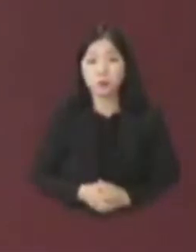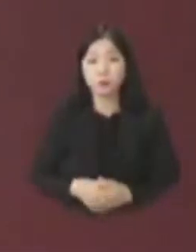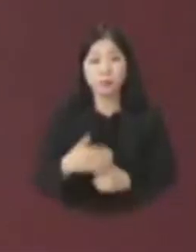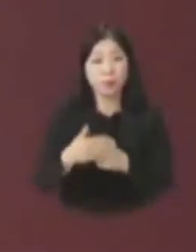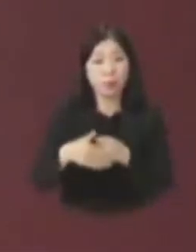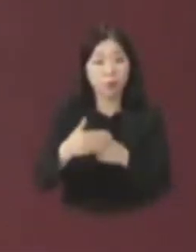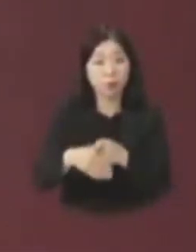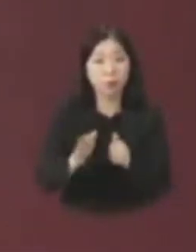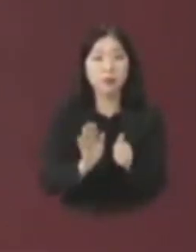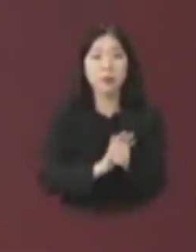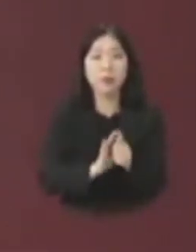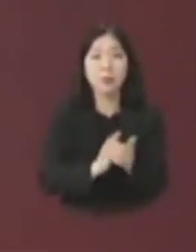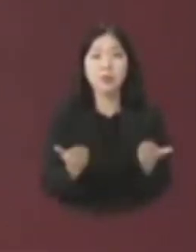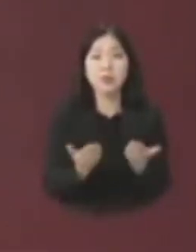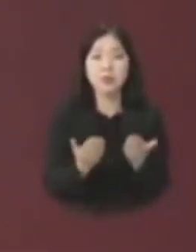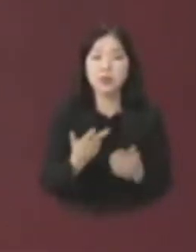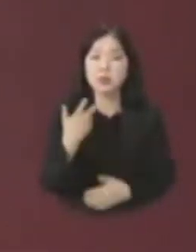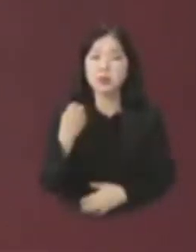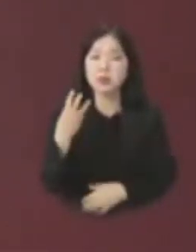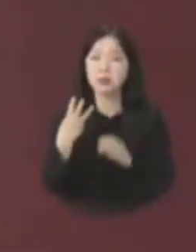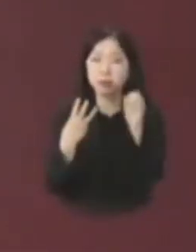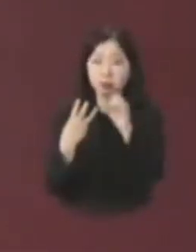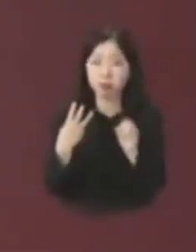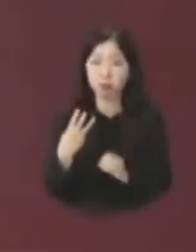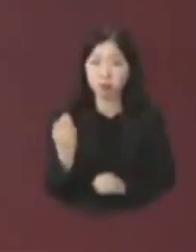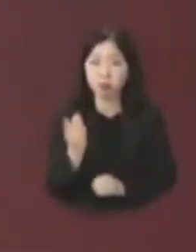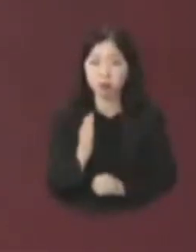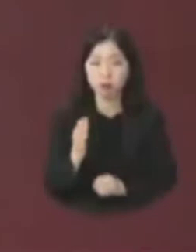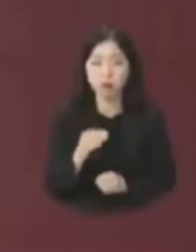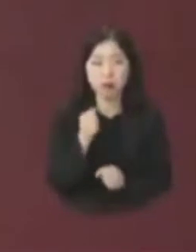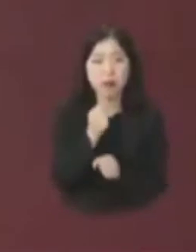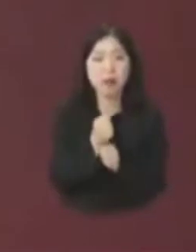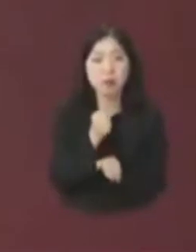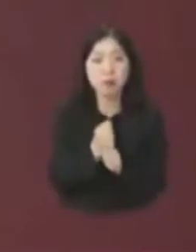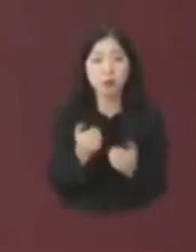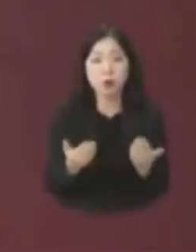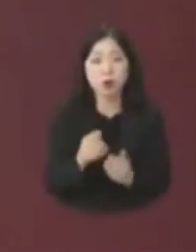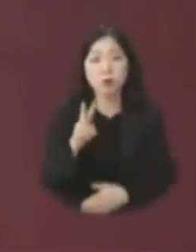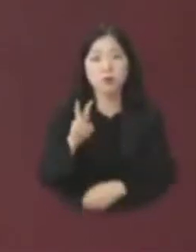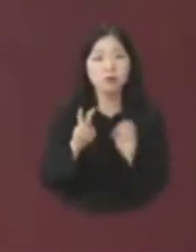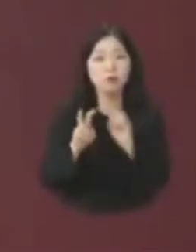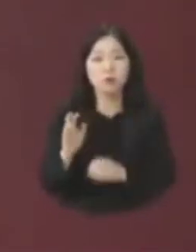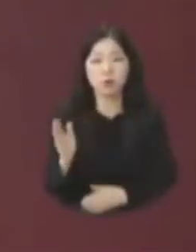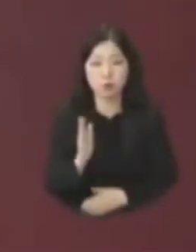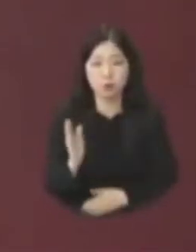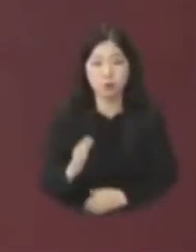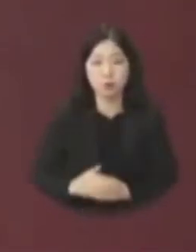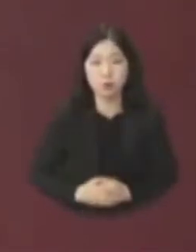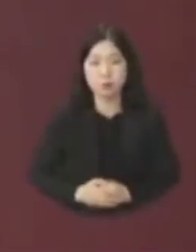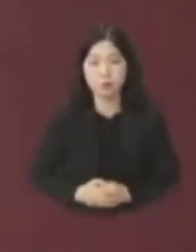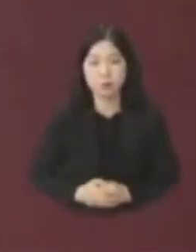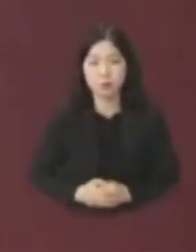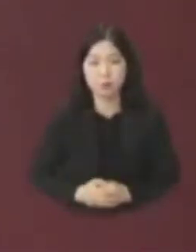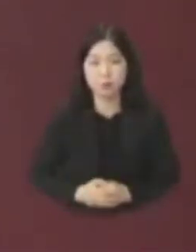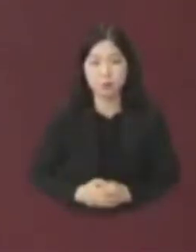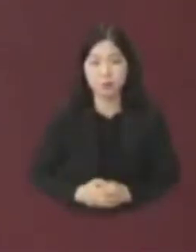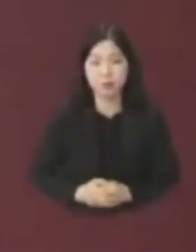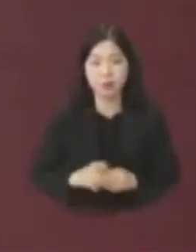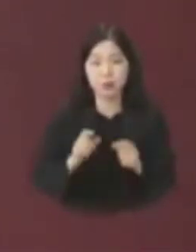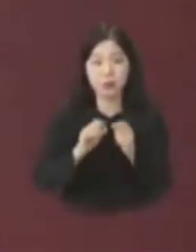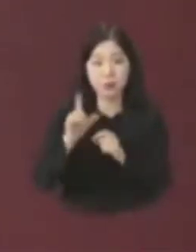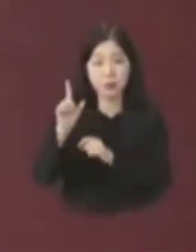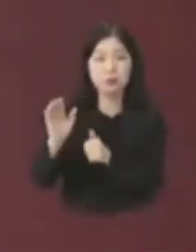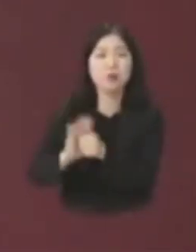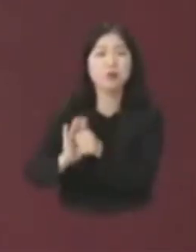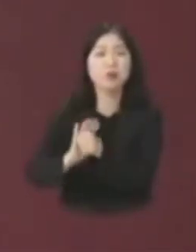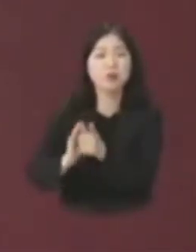대구는 서비스 산업이 한 73%, 제조업이 한 20% 정도 차지하고 있습니다. 그럼 절대 다수의 서비스